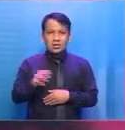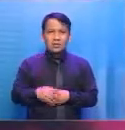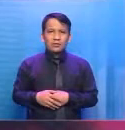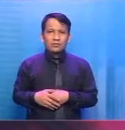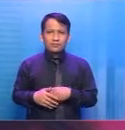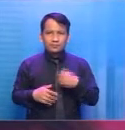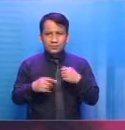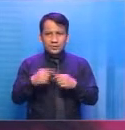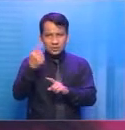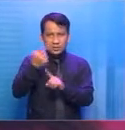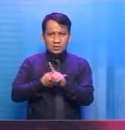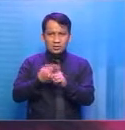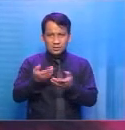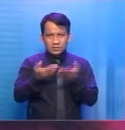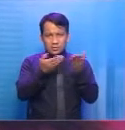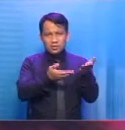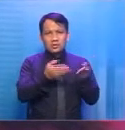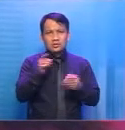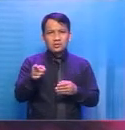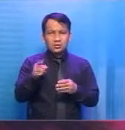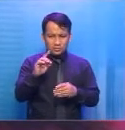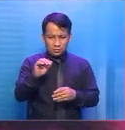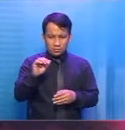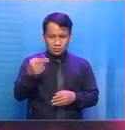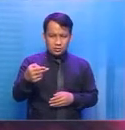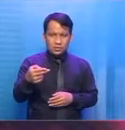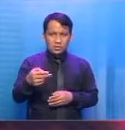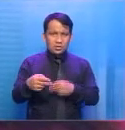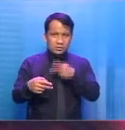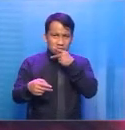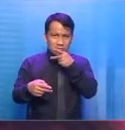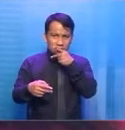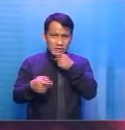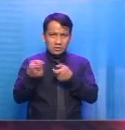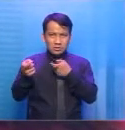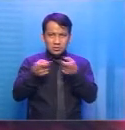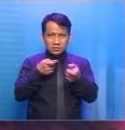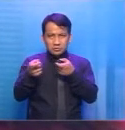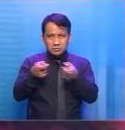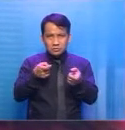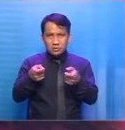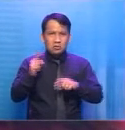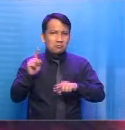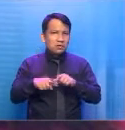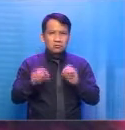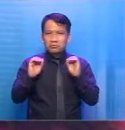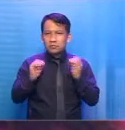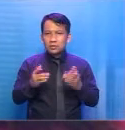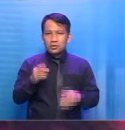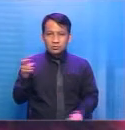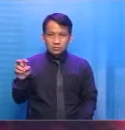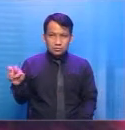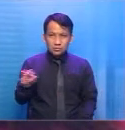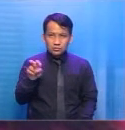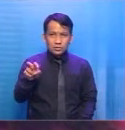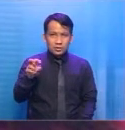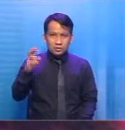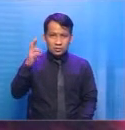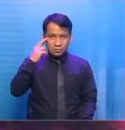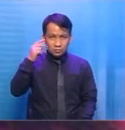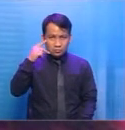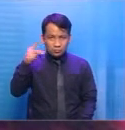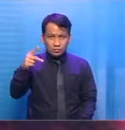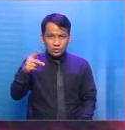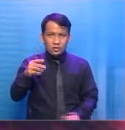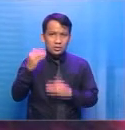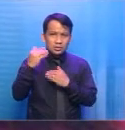Nung isang buwan pa iminungkahi ng Department of Health na magkaroon ng price cap dito, pero wala pa itong usad. Si Tourism Secretary Puyat gusto rin na magkaroon ng